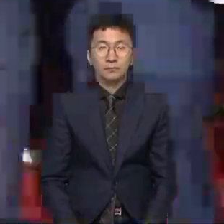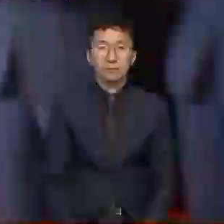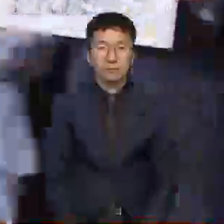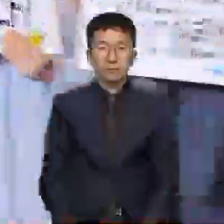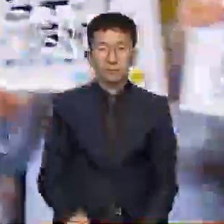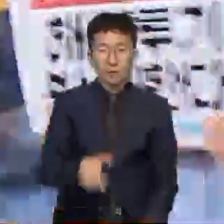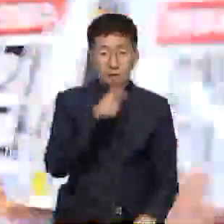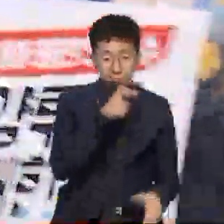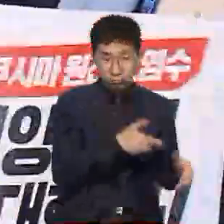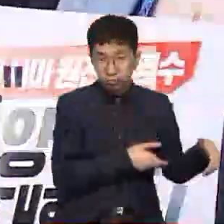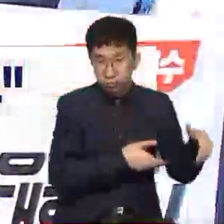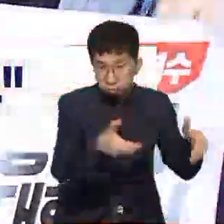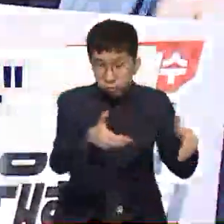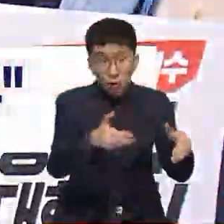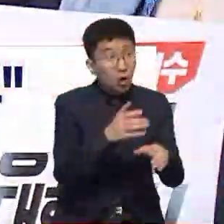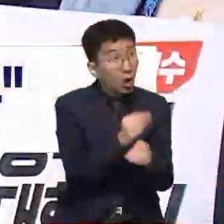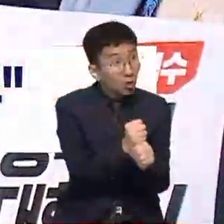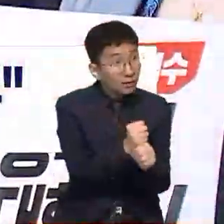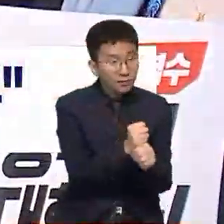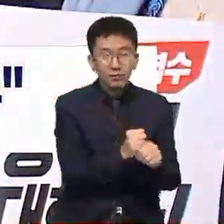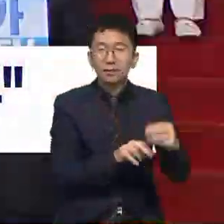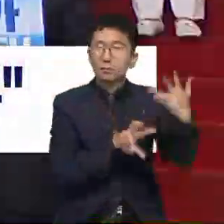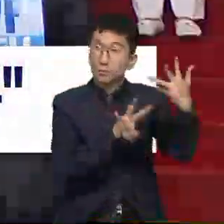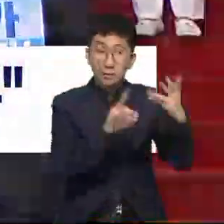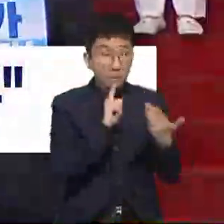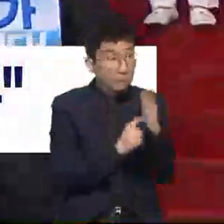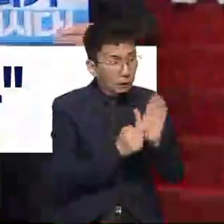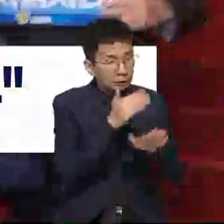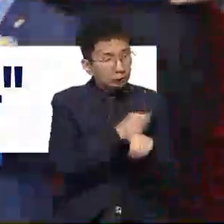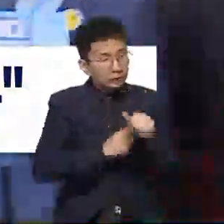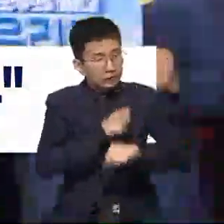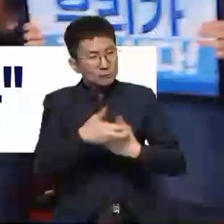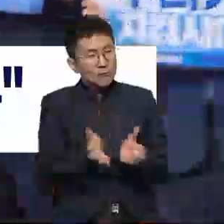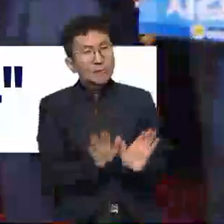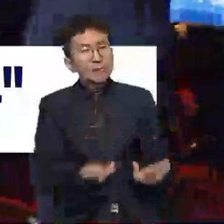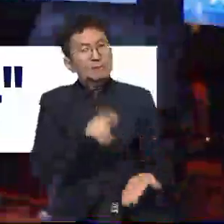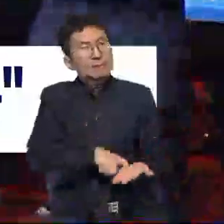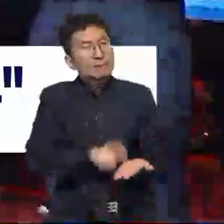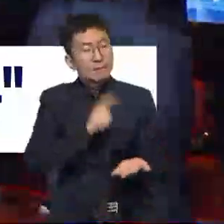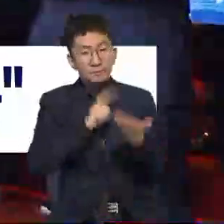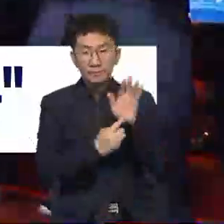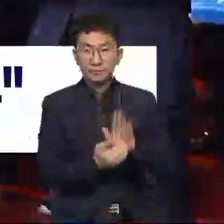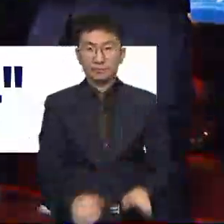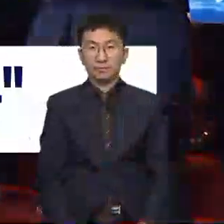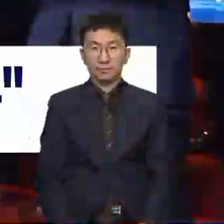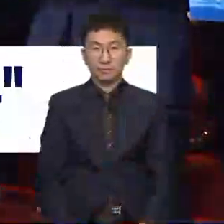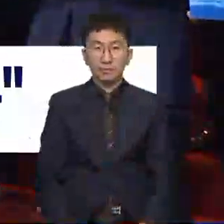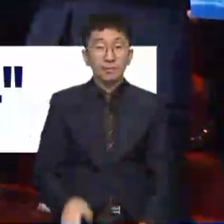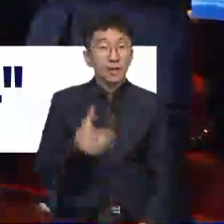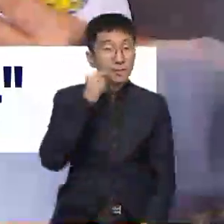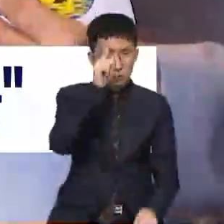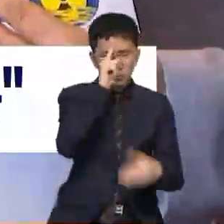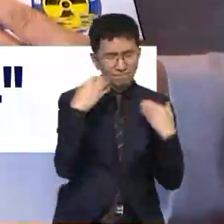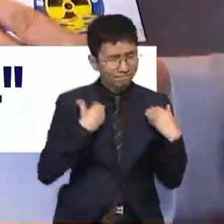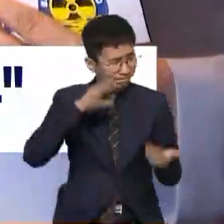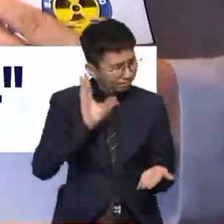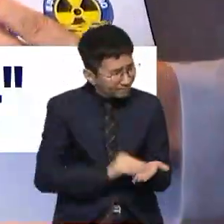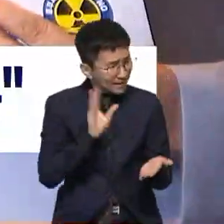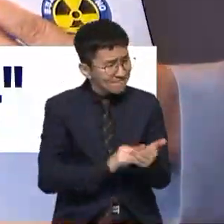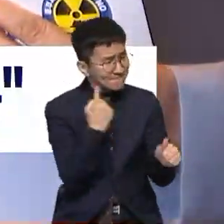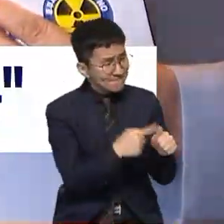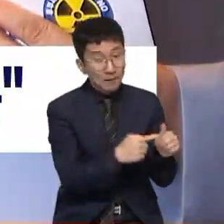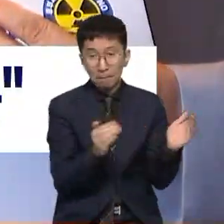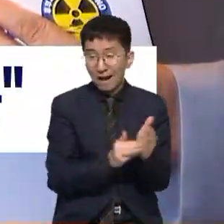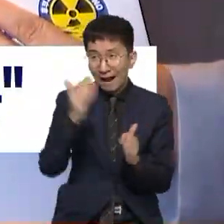방류 시점이 확정되자 민주당은 현 상황을 비상사태로 규정했습니다. 일본 정부를 규탄하면서 우리